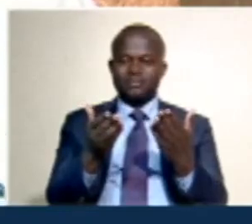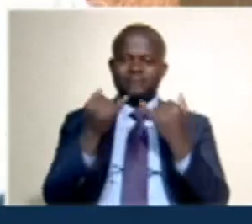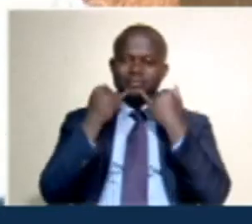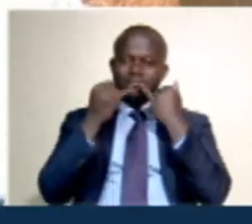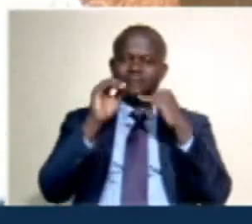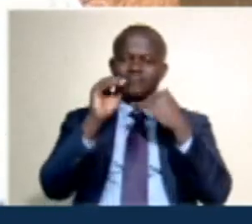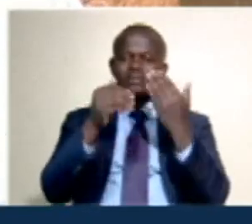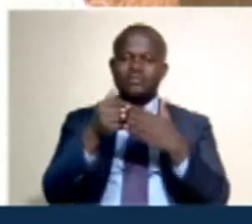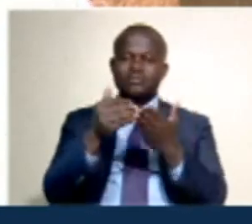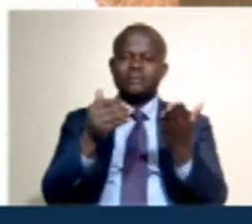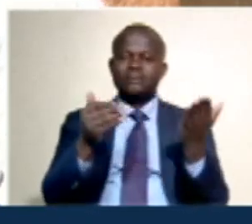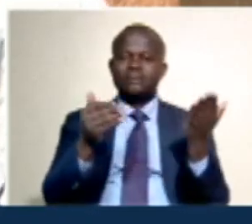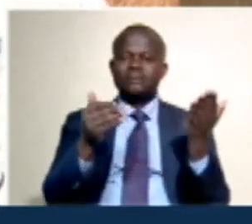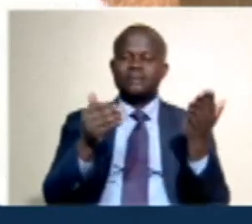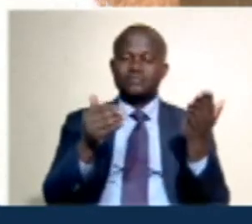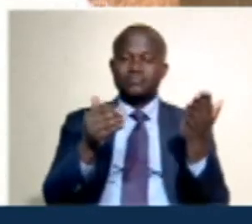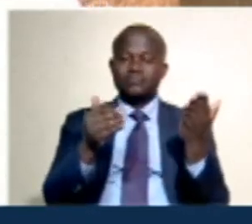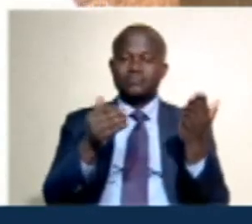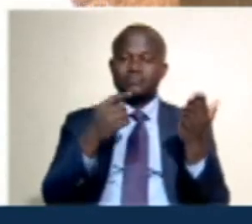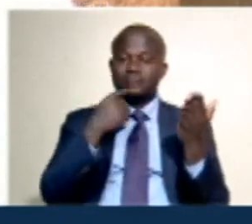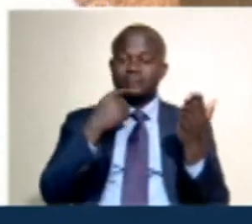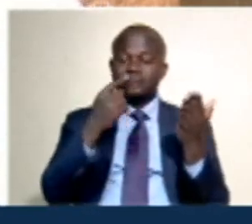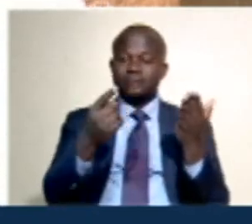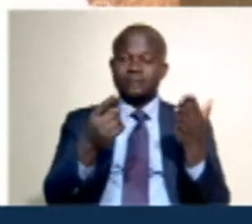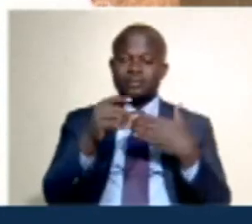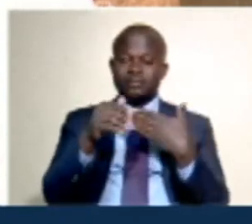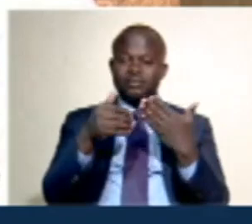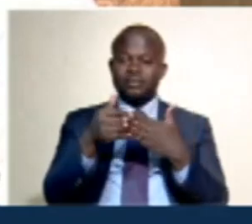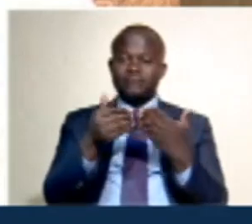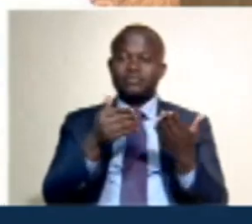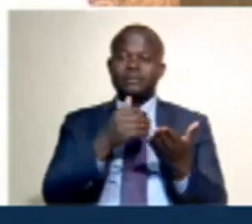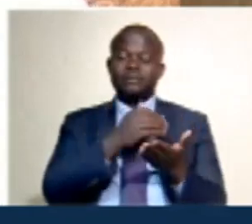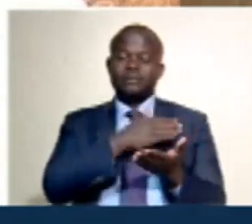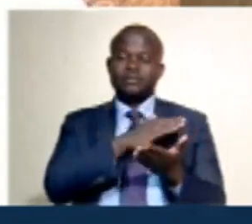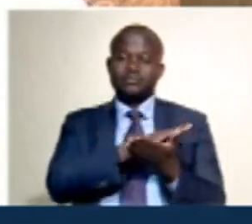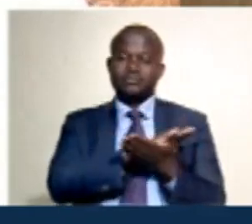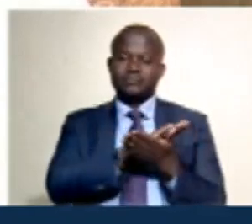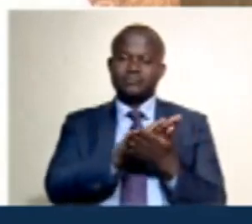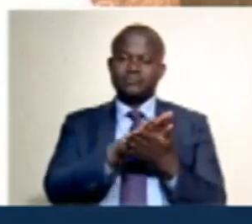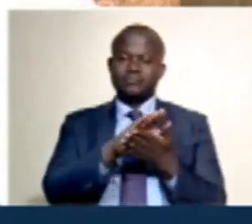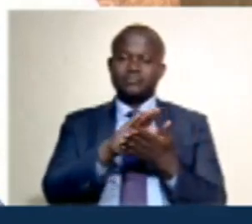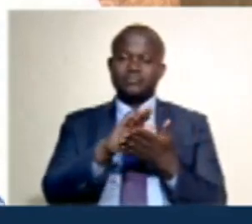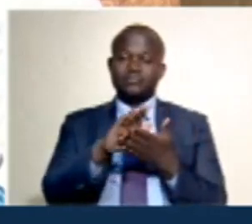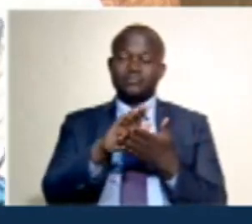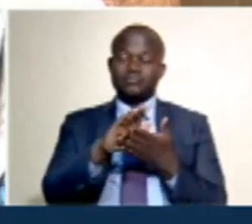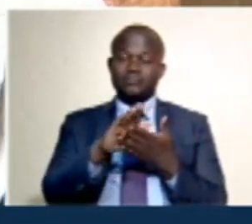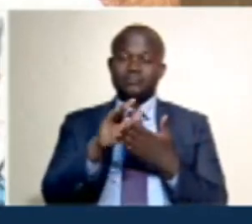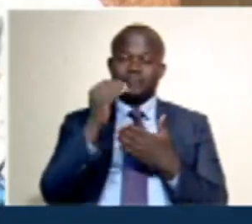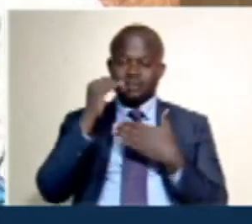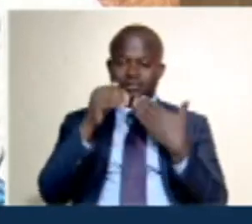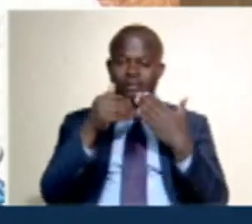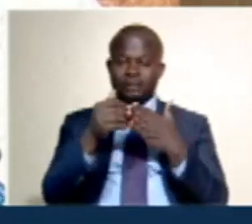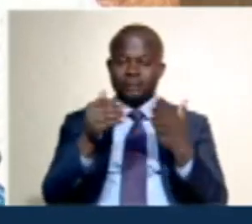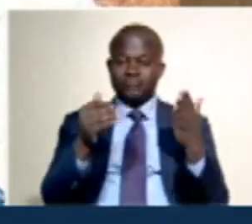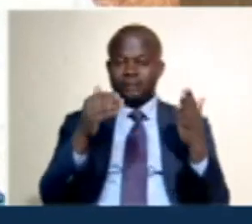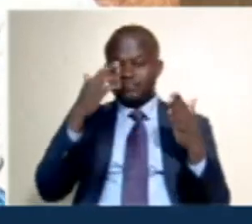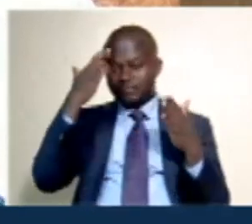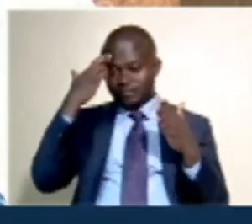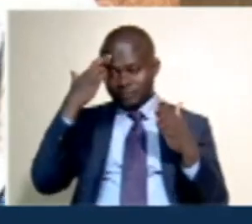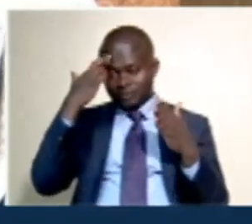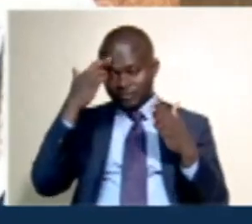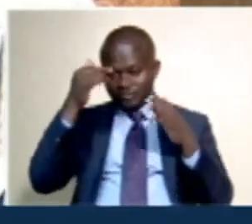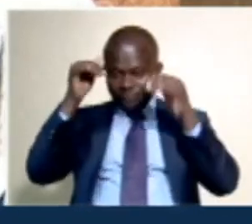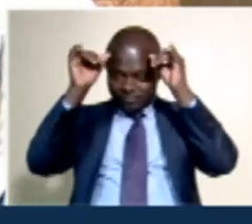ndababwira ntese noneho nkajya mbacira amazina mbabwira nte koko mwangezeho mumbabarira ni ukuri si njye kukubeshya iyo nkuruye ikibazo cy'iyo